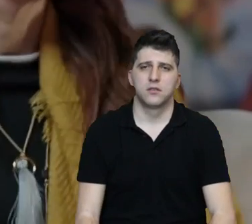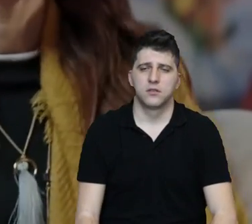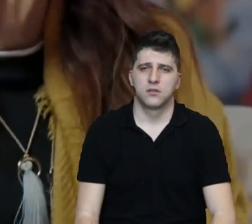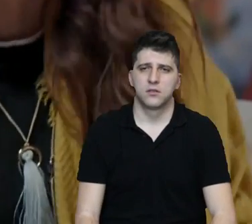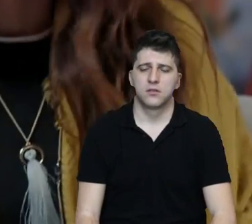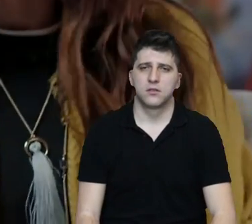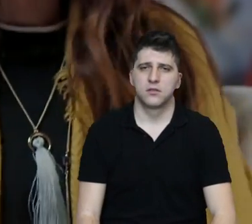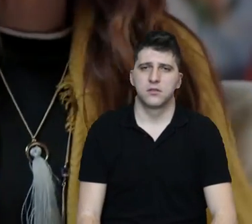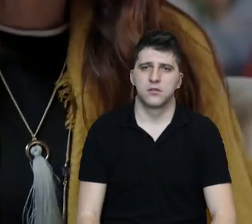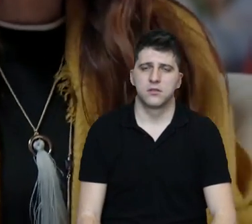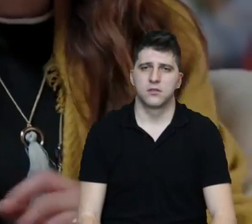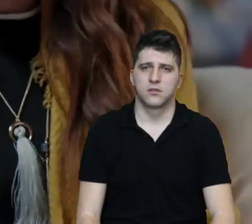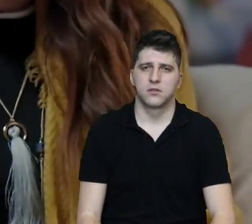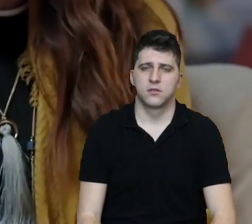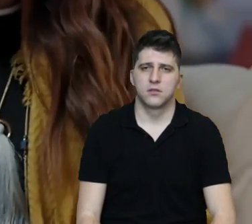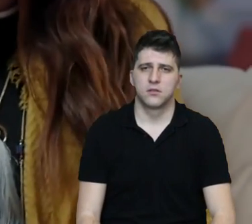Nalan sıkıntılı.